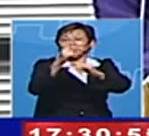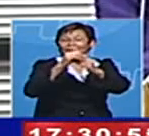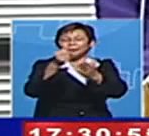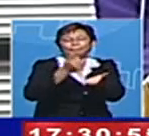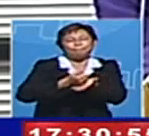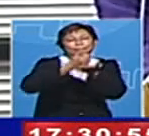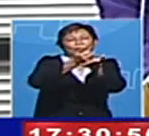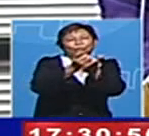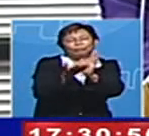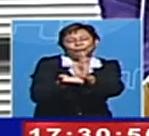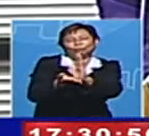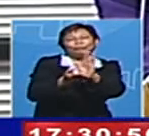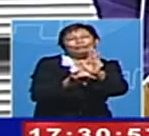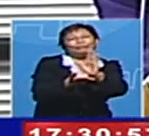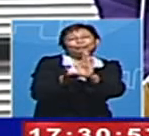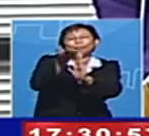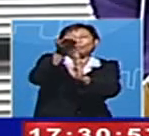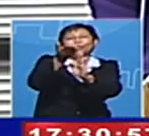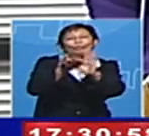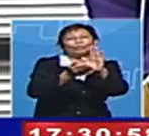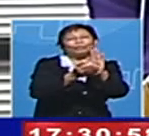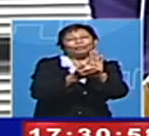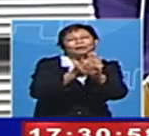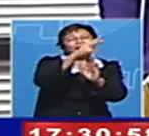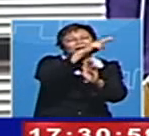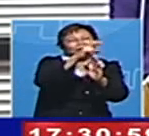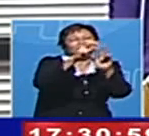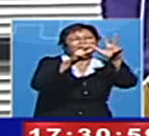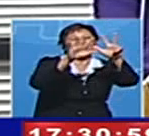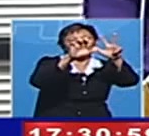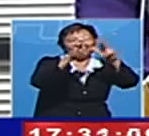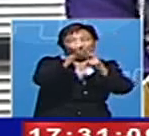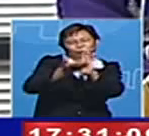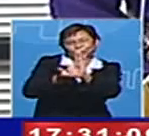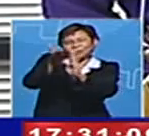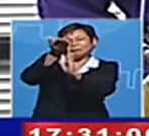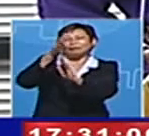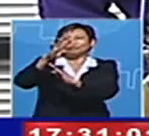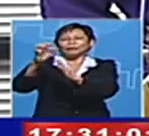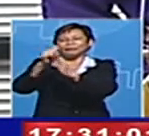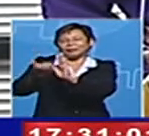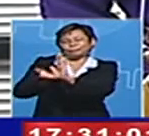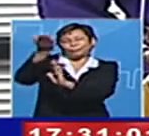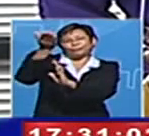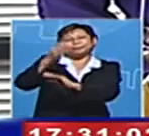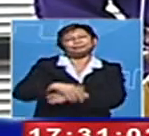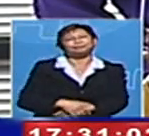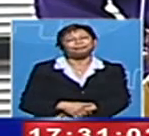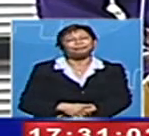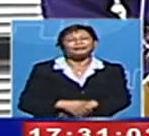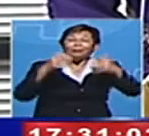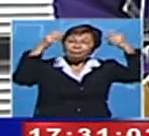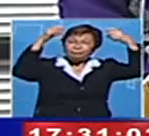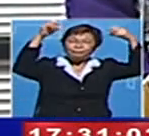kadar bantuan akan ditingkatkan daripada R5 R kepada r00 tuan yang